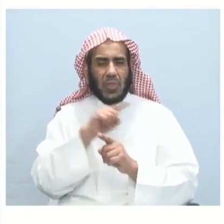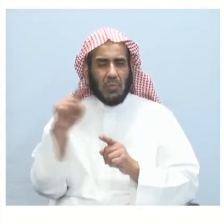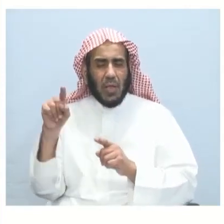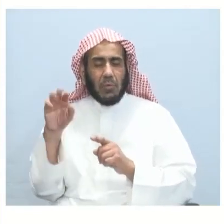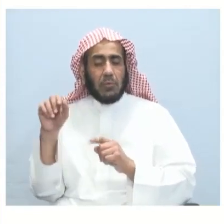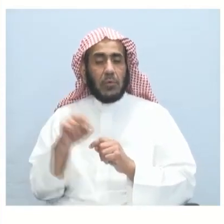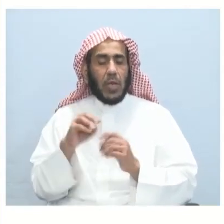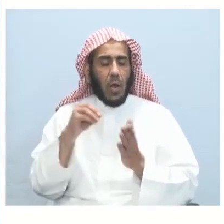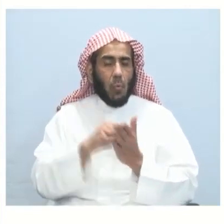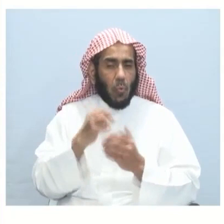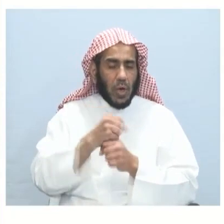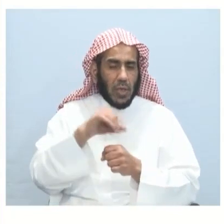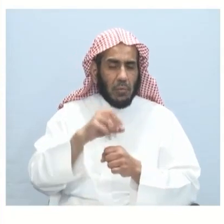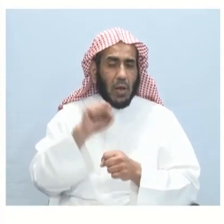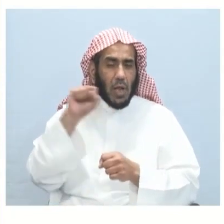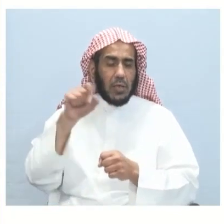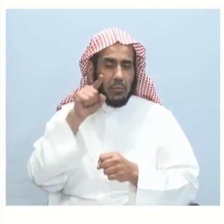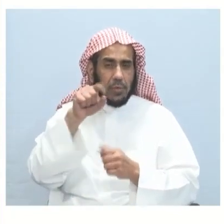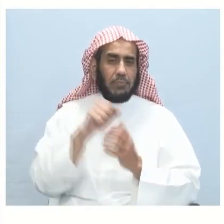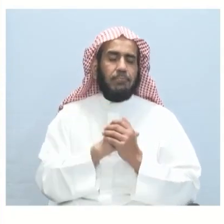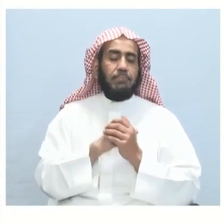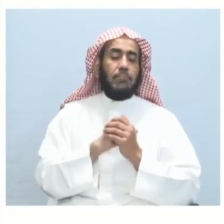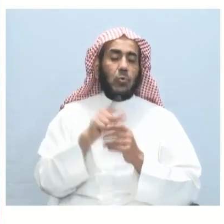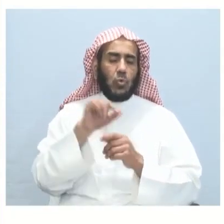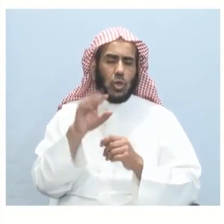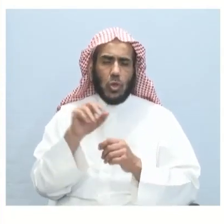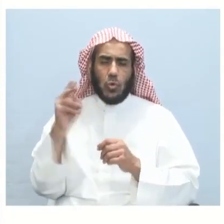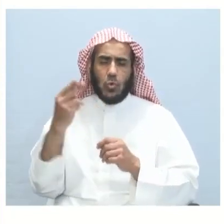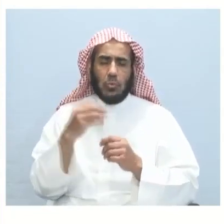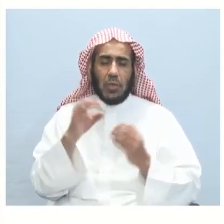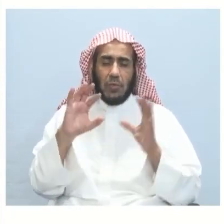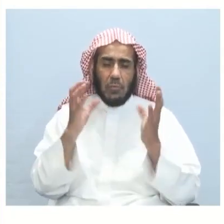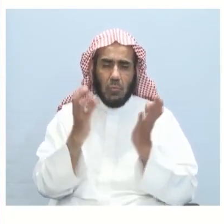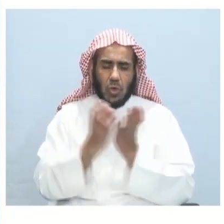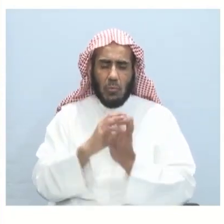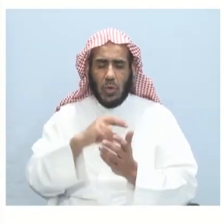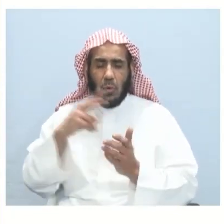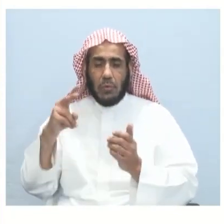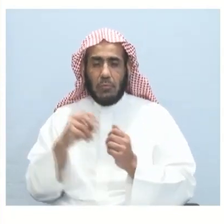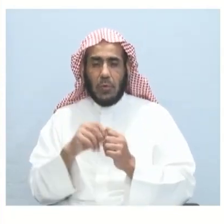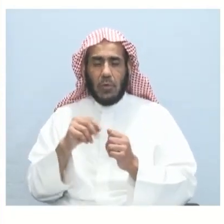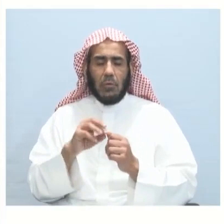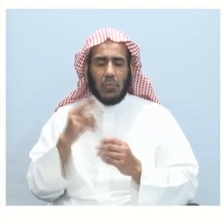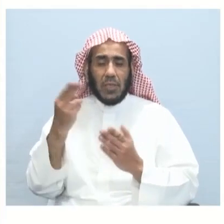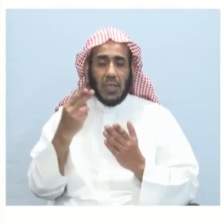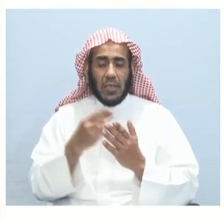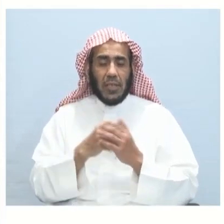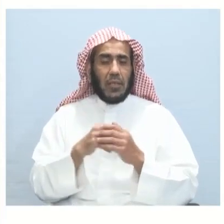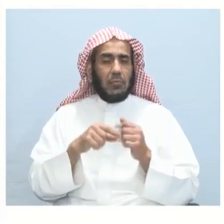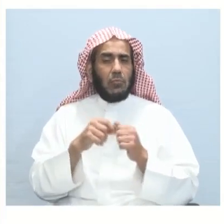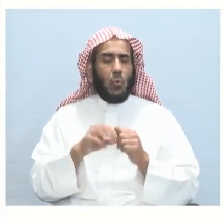الى ورقه العمل الخاصه بك توجد الرسومات في مجموعه متنوعه من التخطيطات